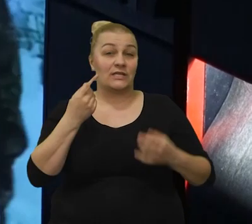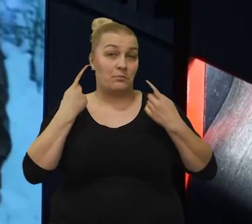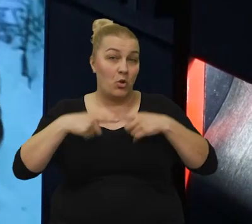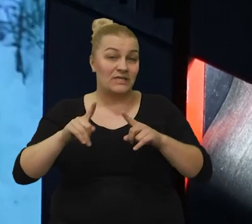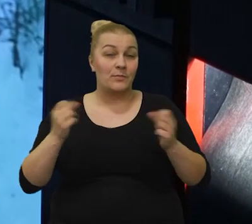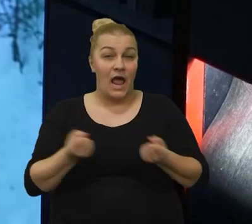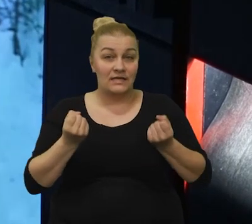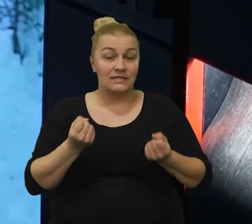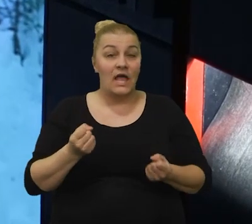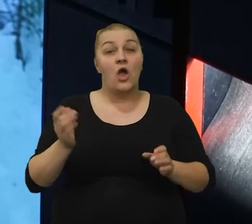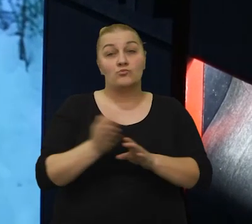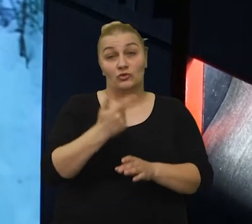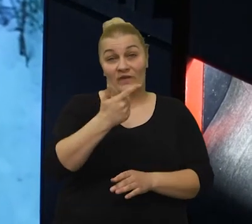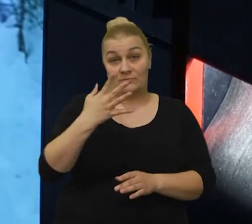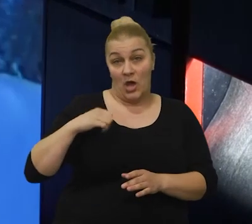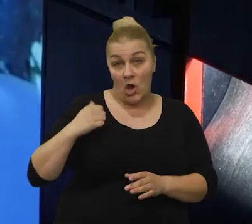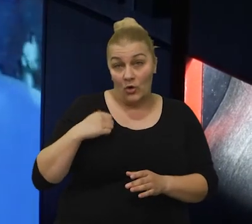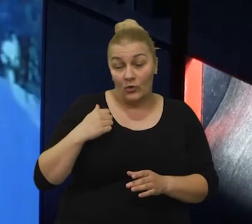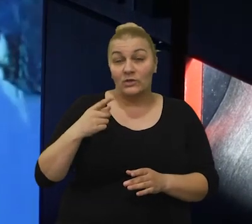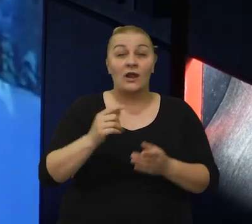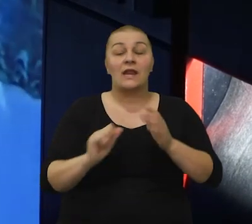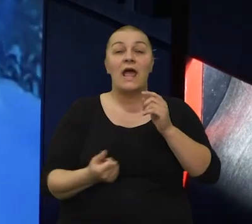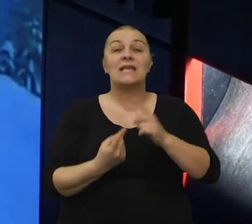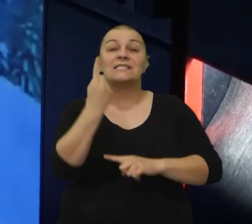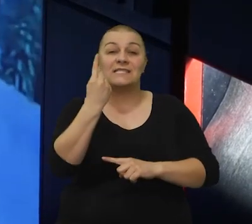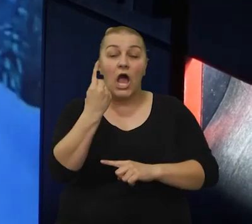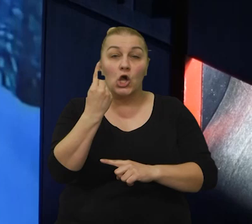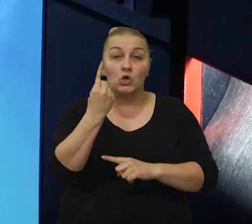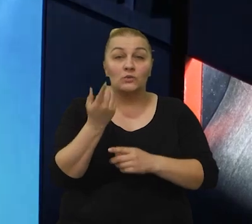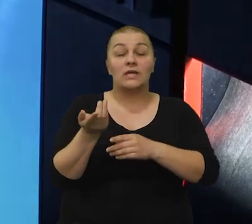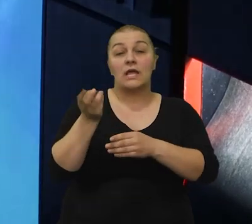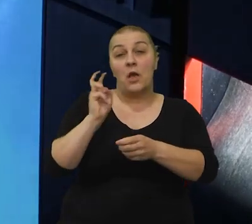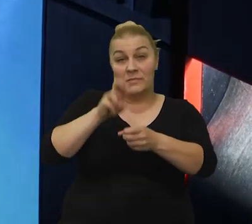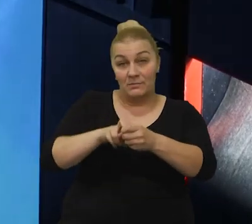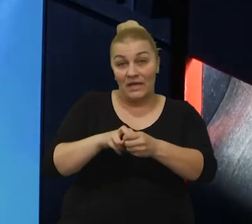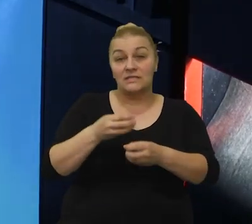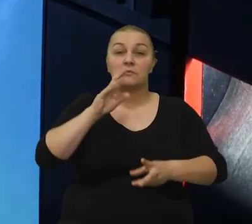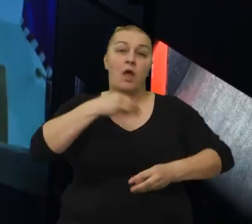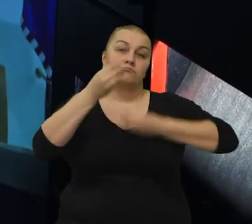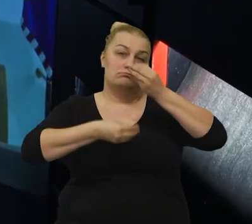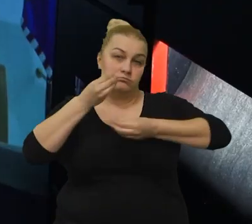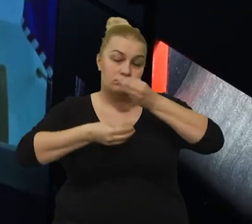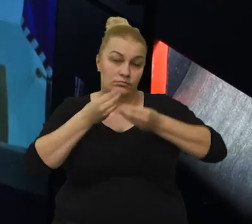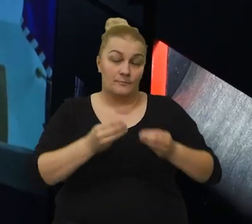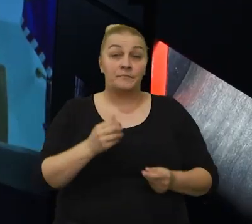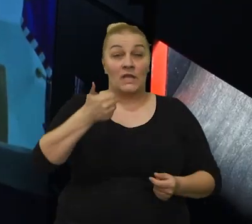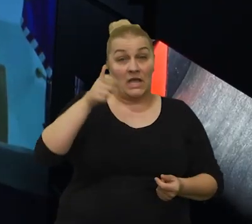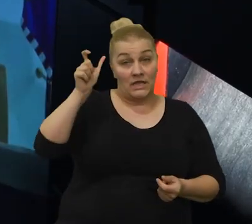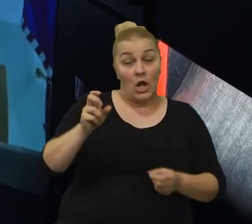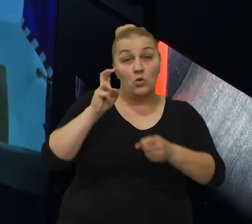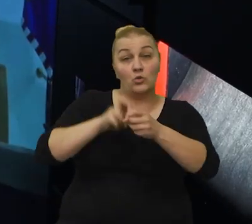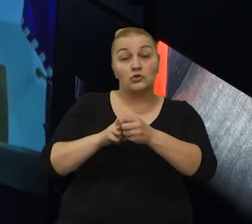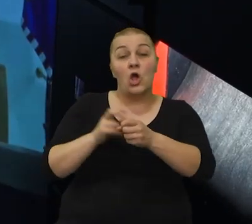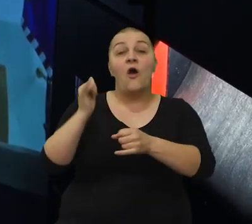94 koja slavi četvrt stoljeća povodom koje su najistaknutiji pripadnici civilne i vojne vlasti održali prigodne govore. Jedan od